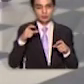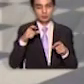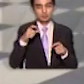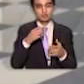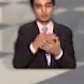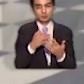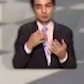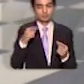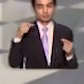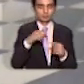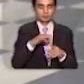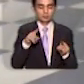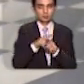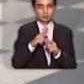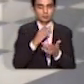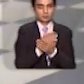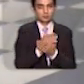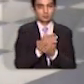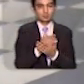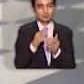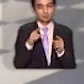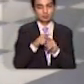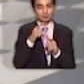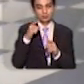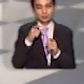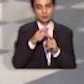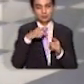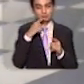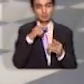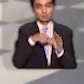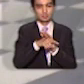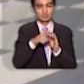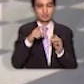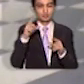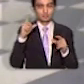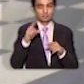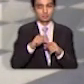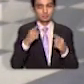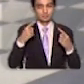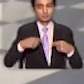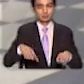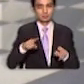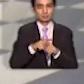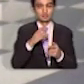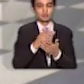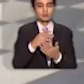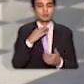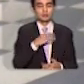әргезе сәйкес келе бермейді. Сөздерінше өнімнің сапасы да жыл сайын төмендеп келеді екен.